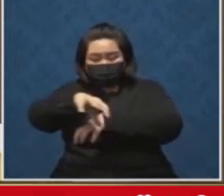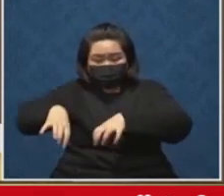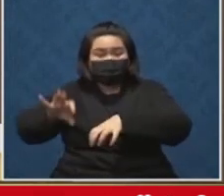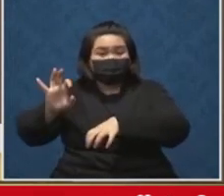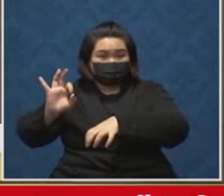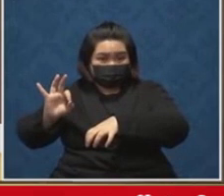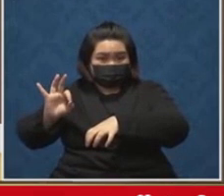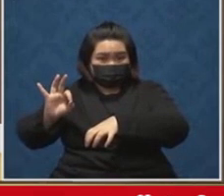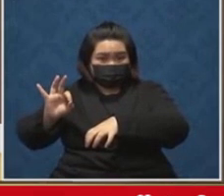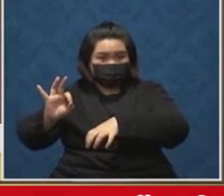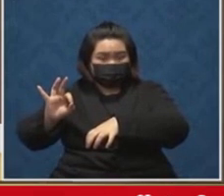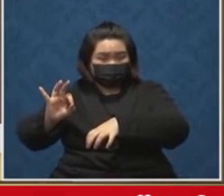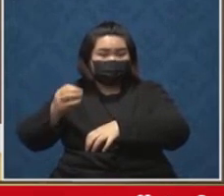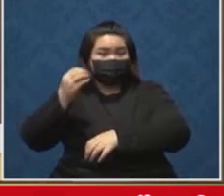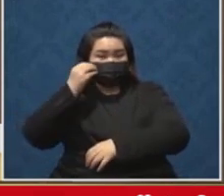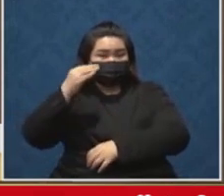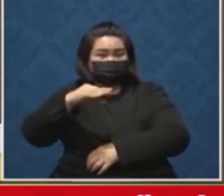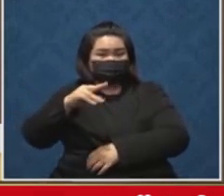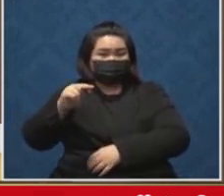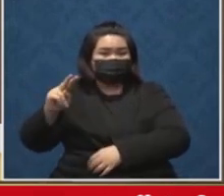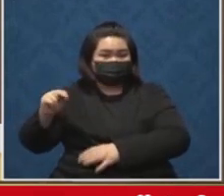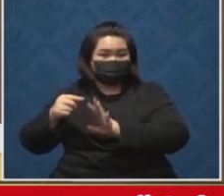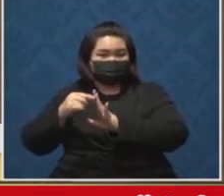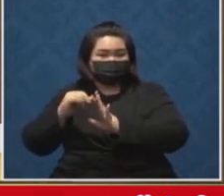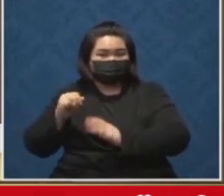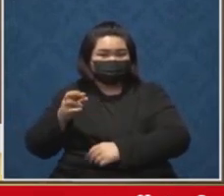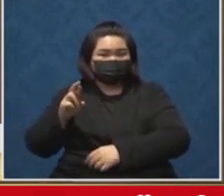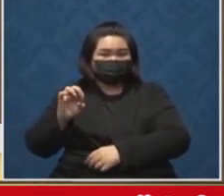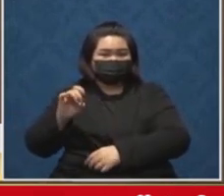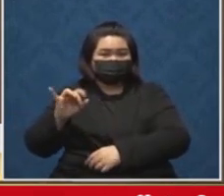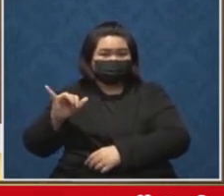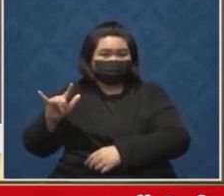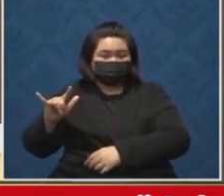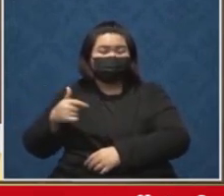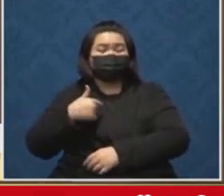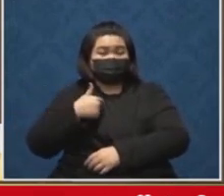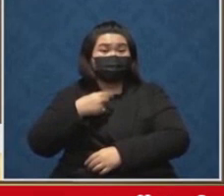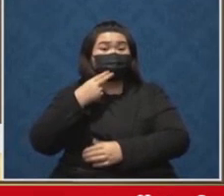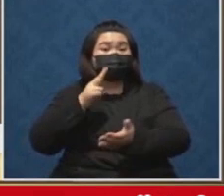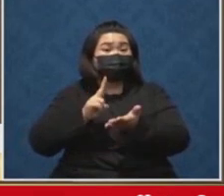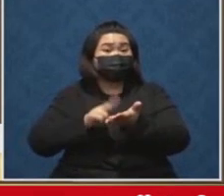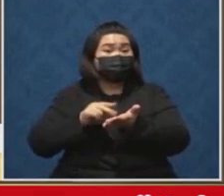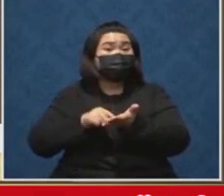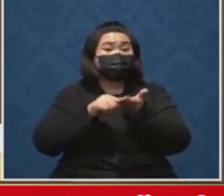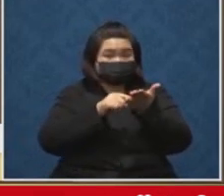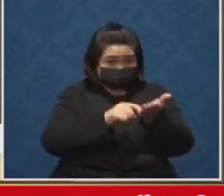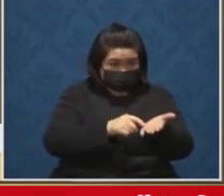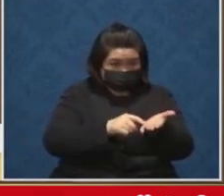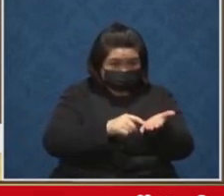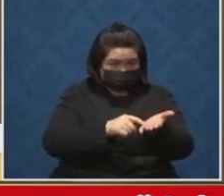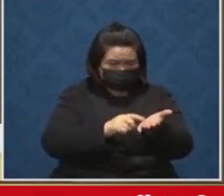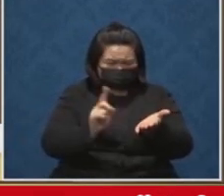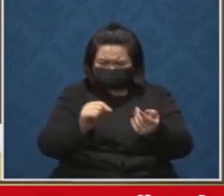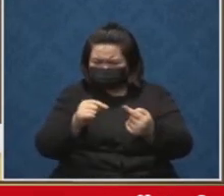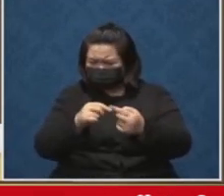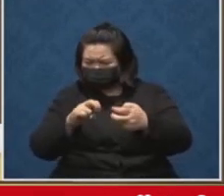กประสิวผมยื่นหนังสือไปที่กรมป่าไม้และอุทยาน2ปีแล้วยังไม่มี